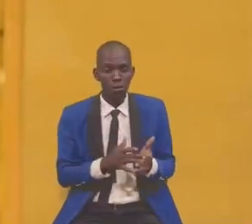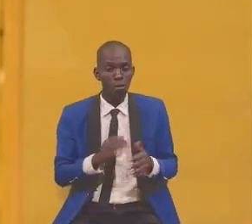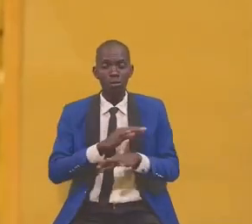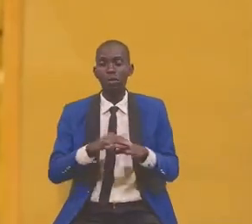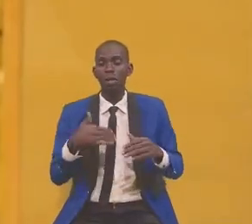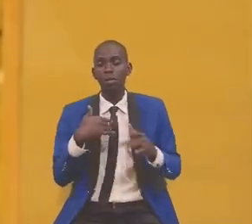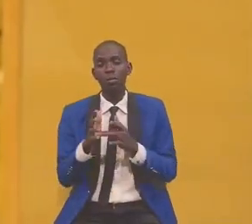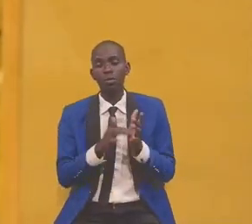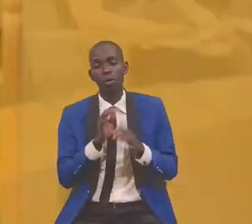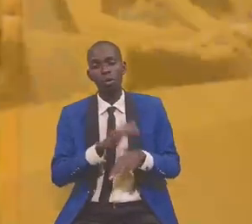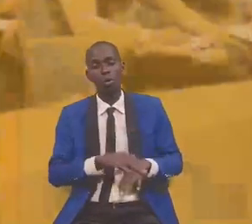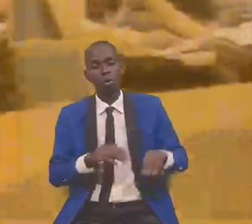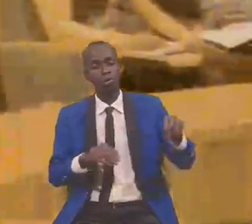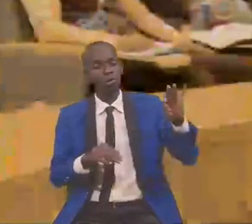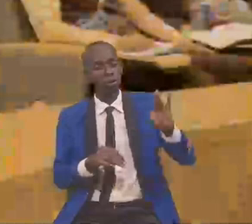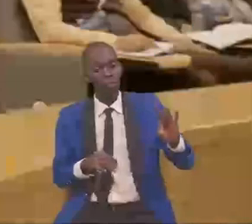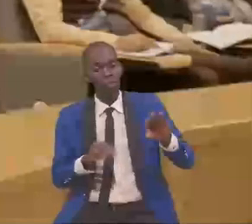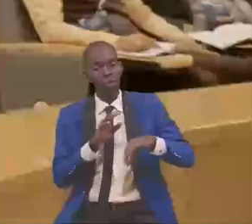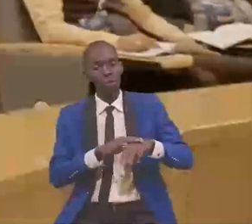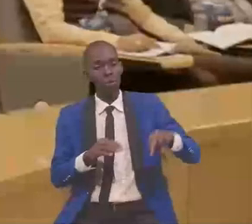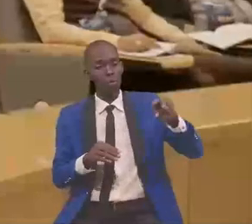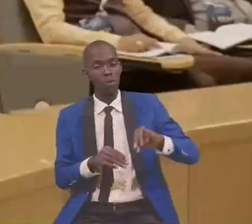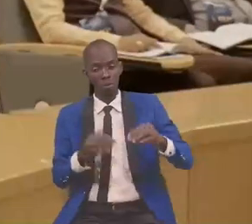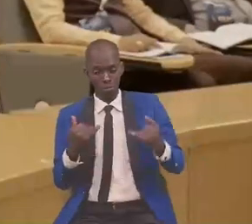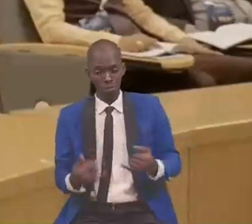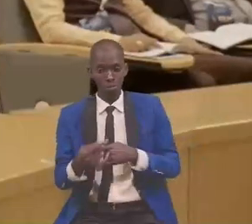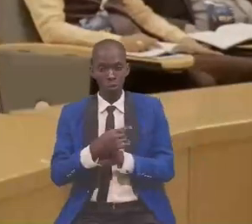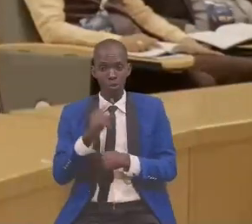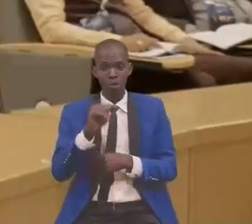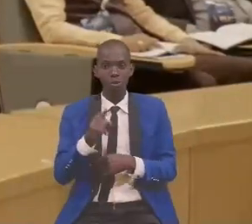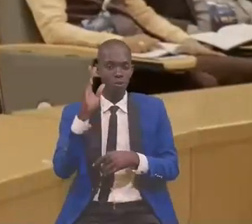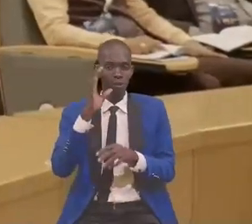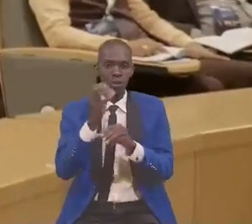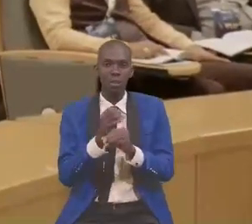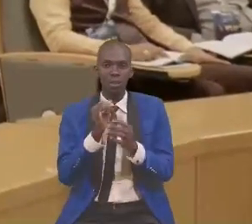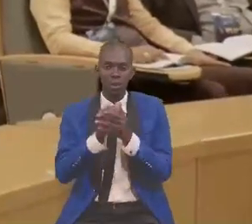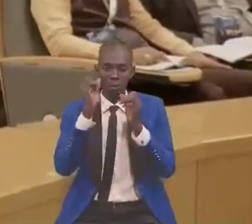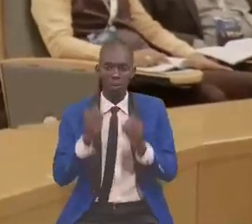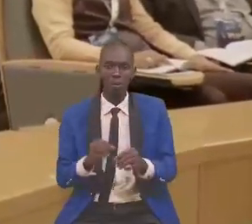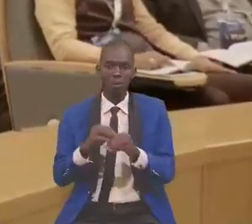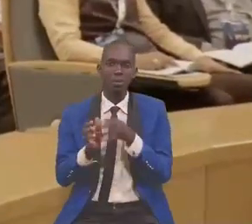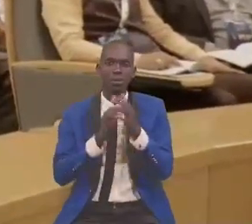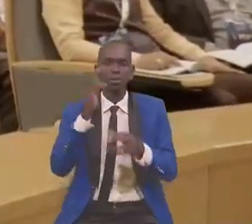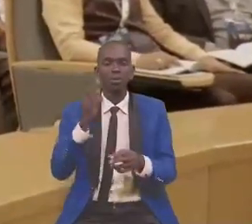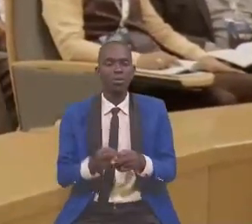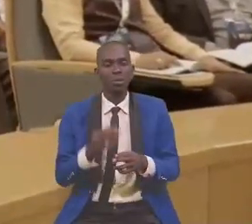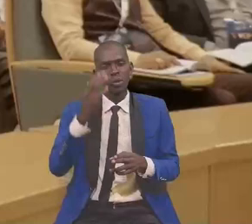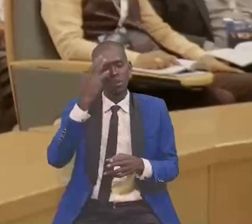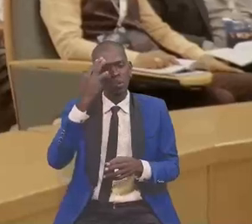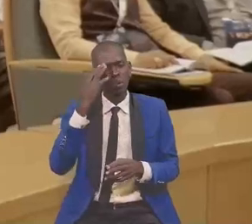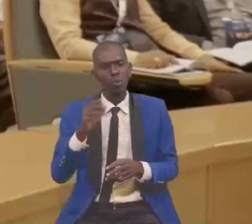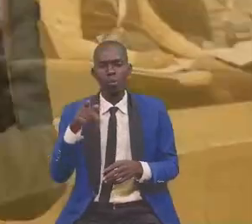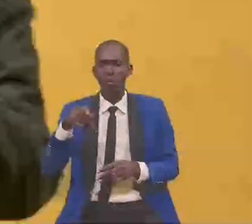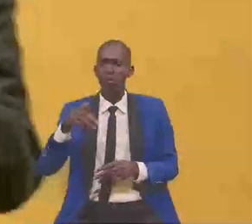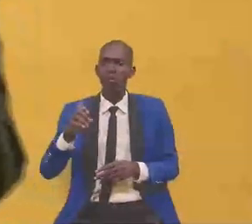la puissance, cette puissance viendra sur toi. Vous savez, Pierre, si quelqu'un l'avait